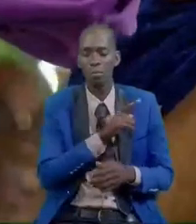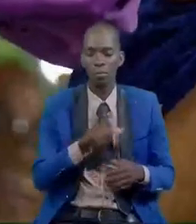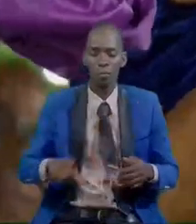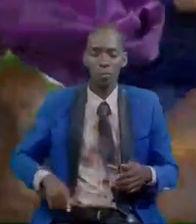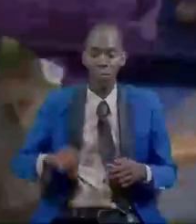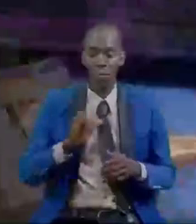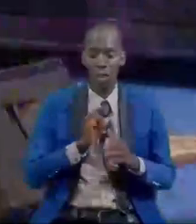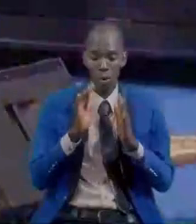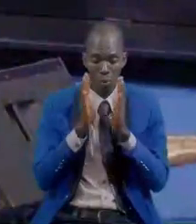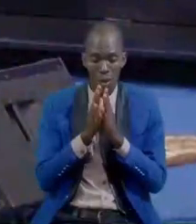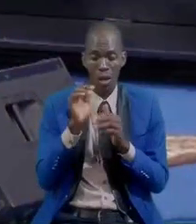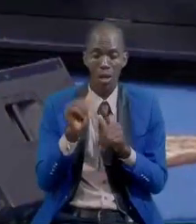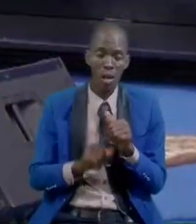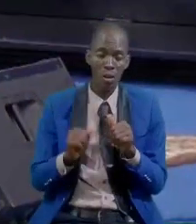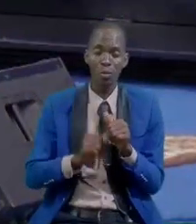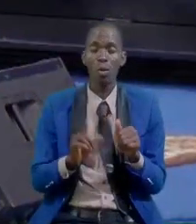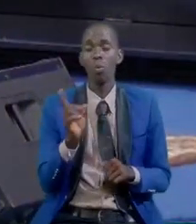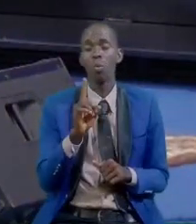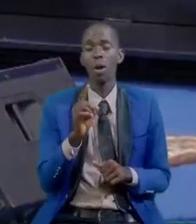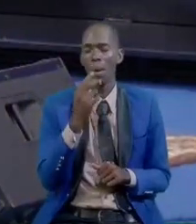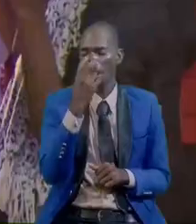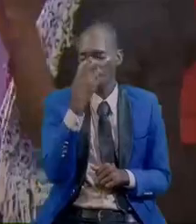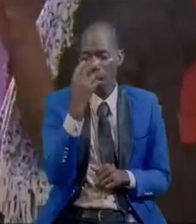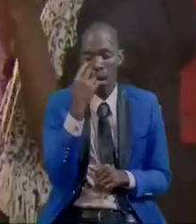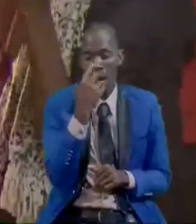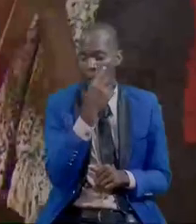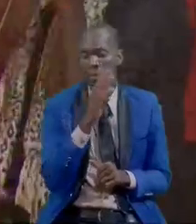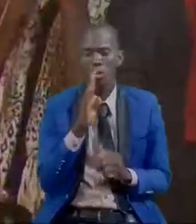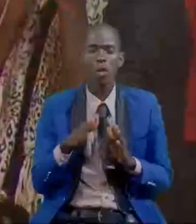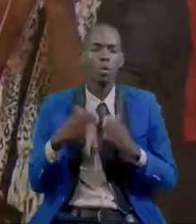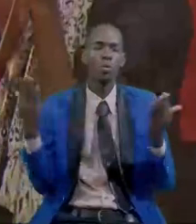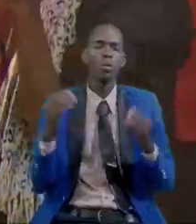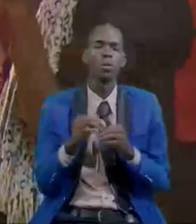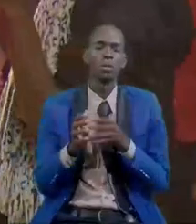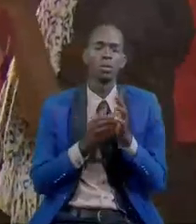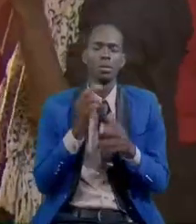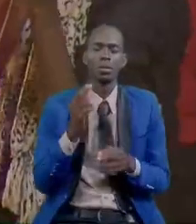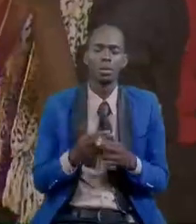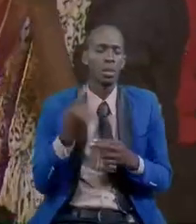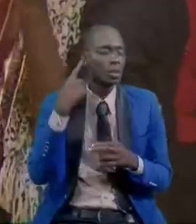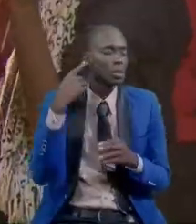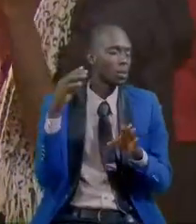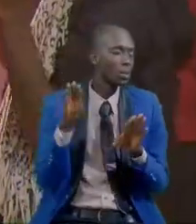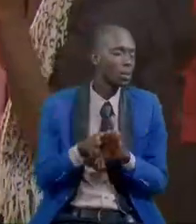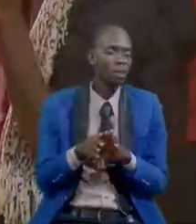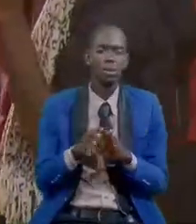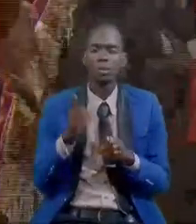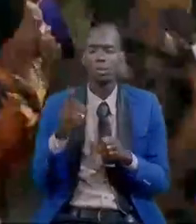Seigneur, je prie, partout, que les yeux aveugles s'ouvrent, les oreilles